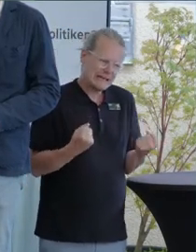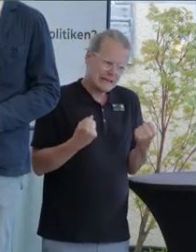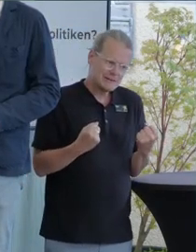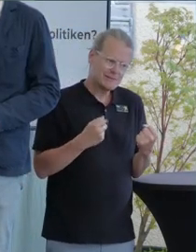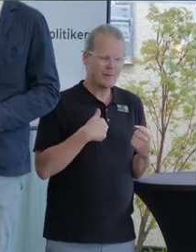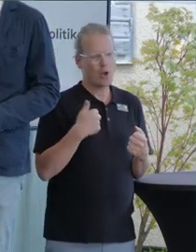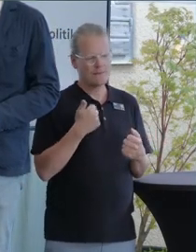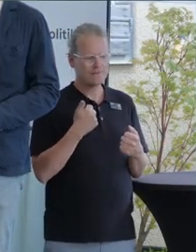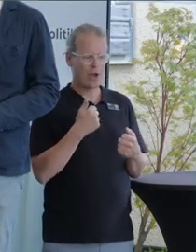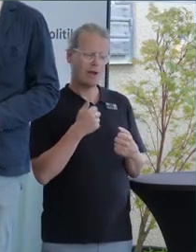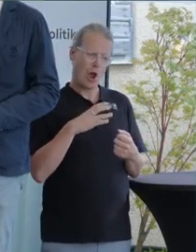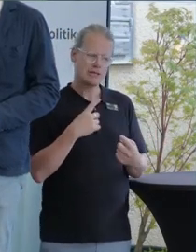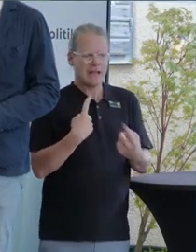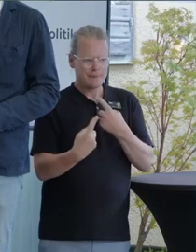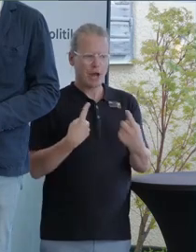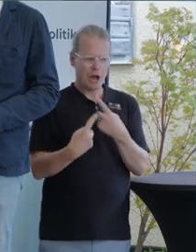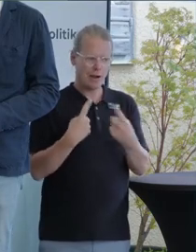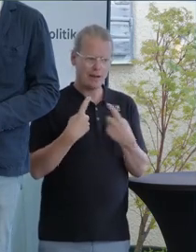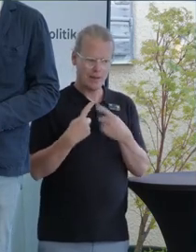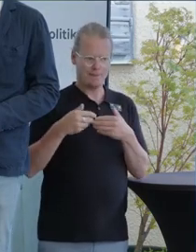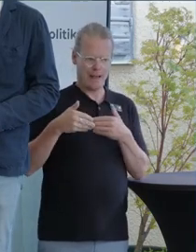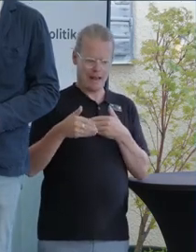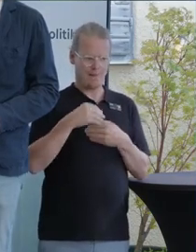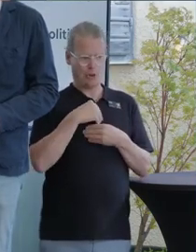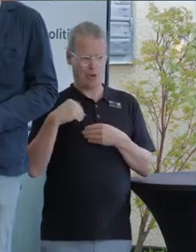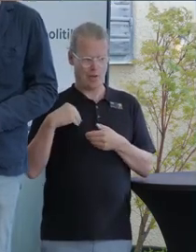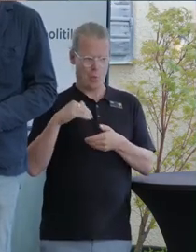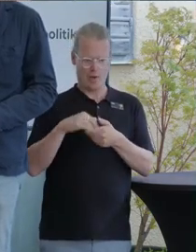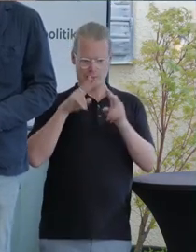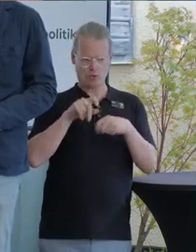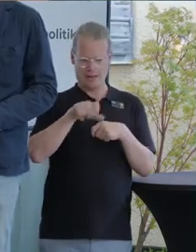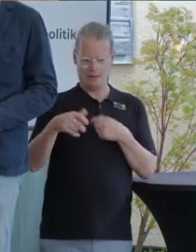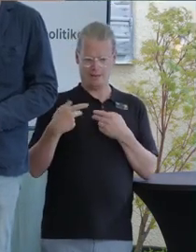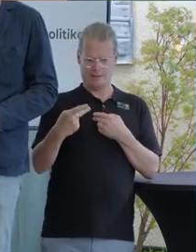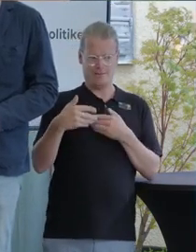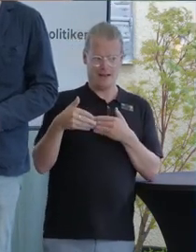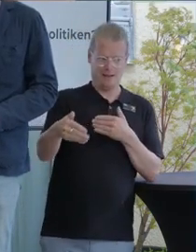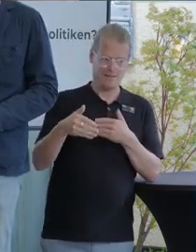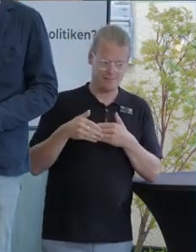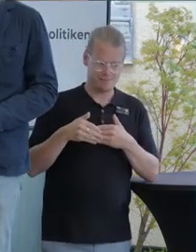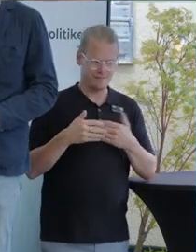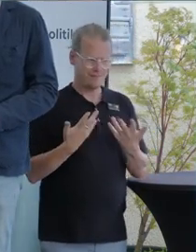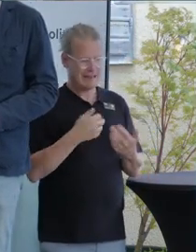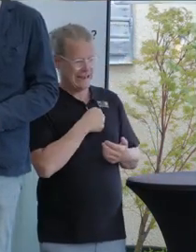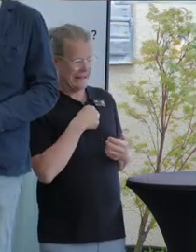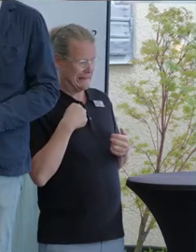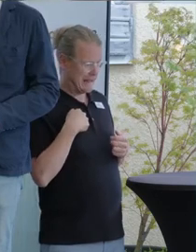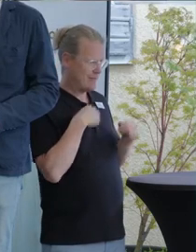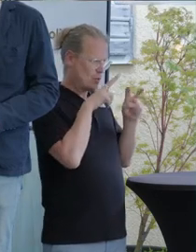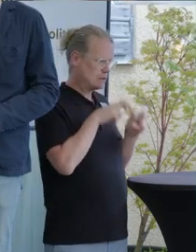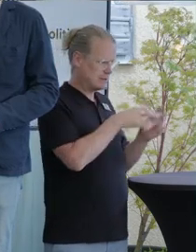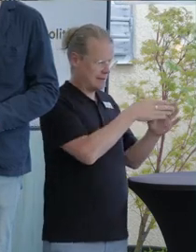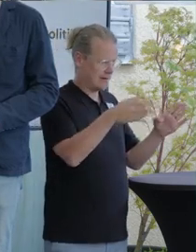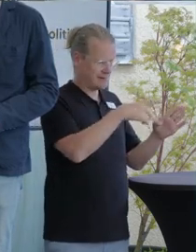samtalet mellan myndigheterna och forskningen, regeringen och forskningen. Och jag som politiker, jag behöver